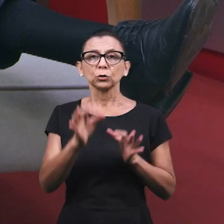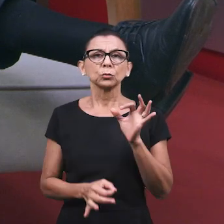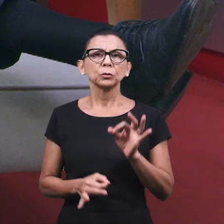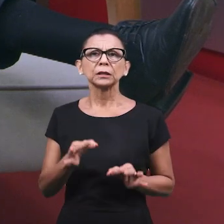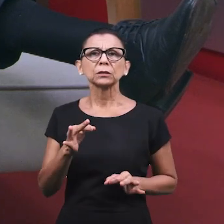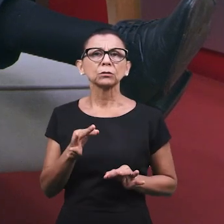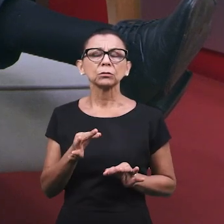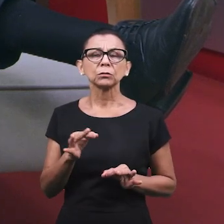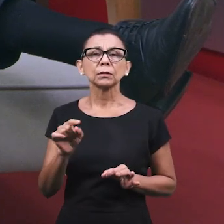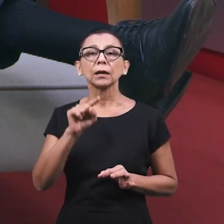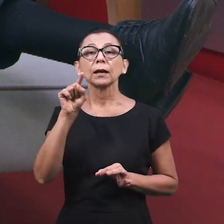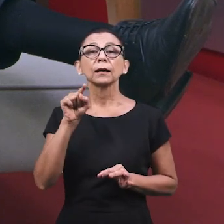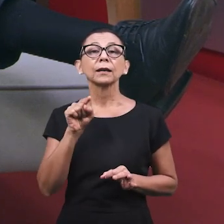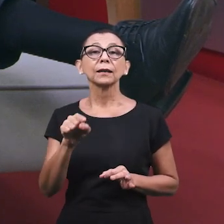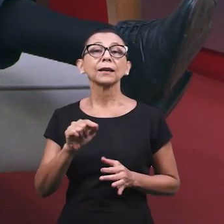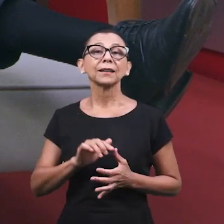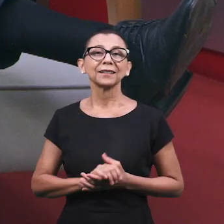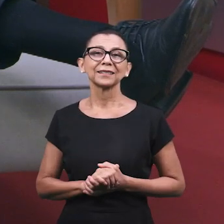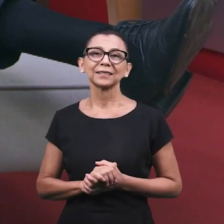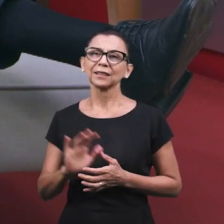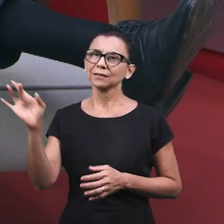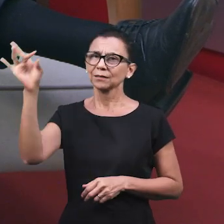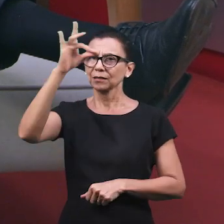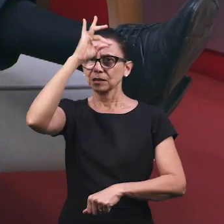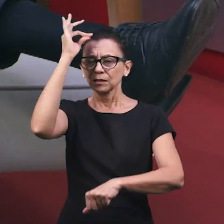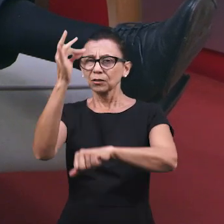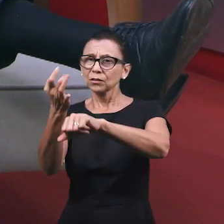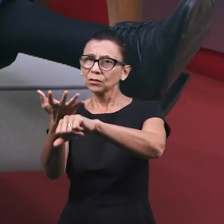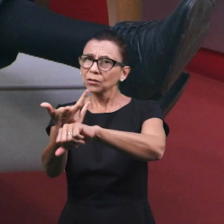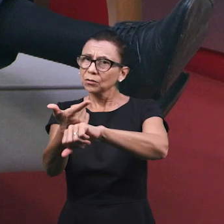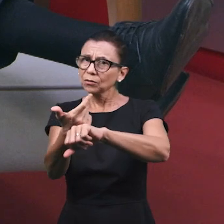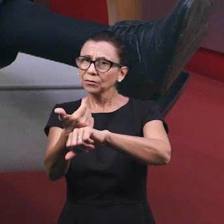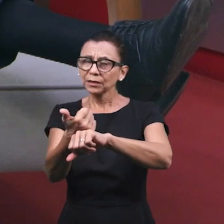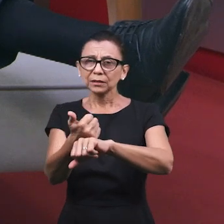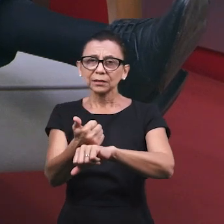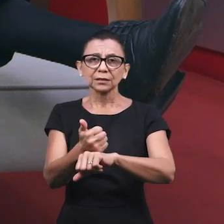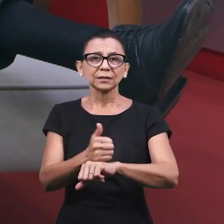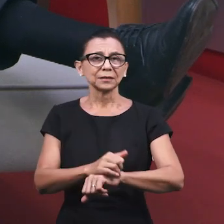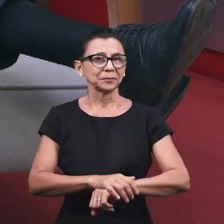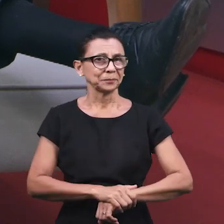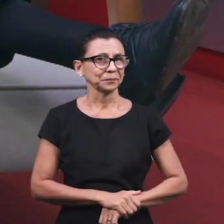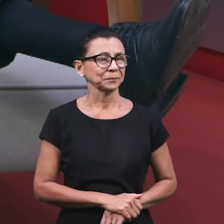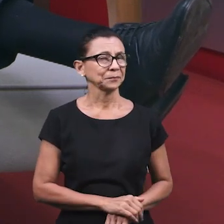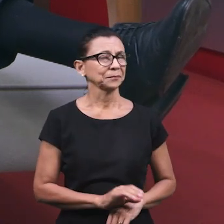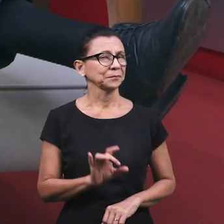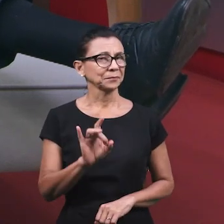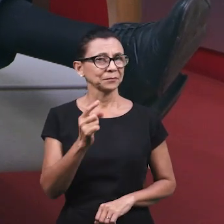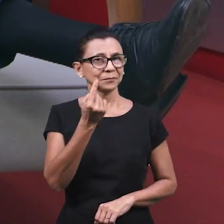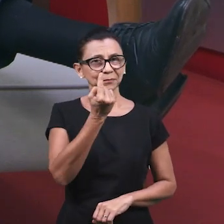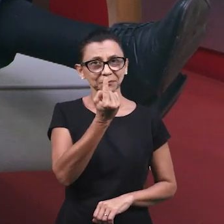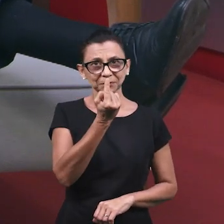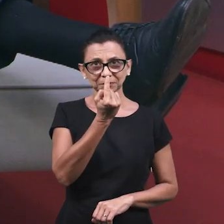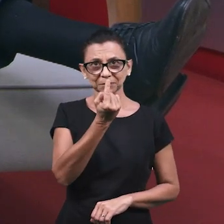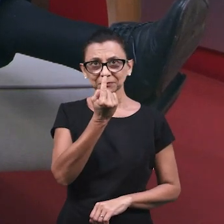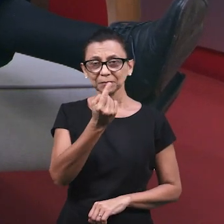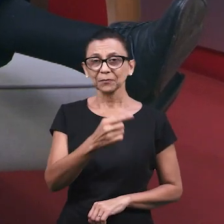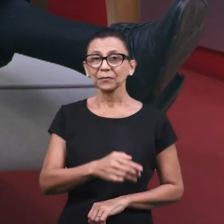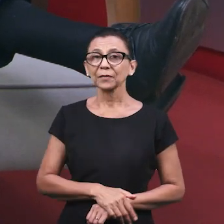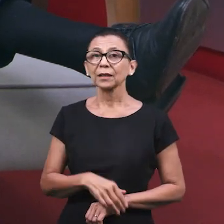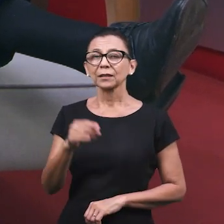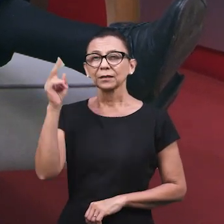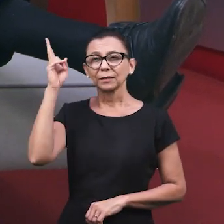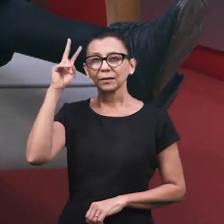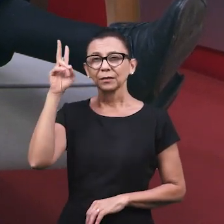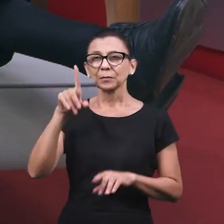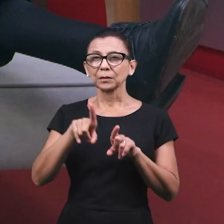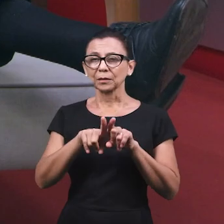lui qui convainc l'homme, c'est le Saint-Esprit. Et pour cela, nous allons revenir un peu en arrière. Nous avons utilisé